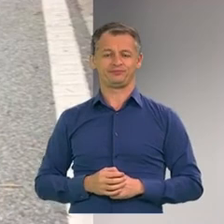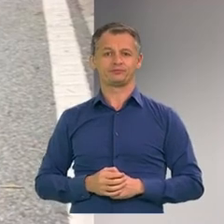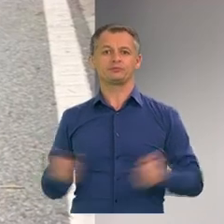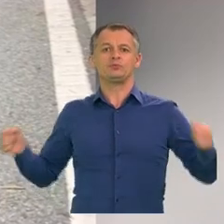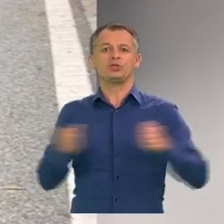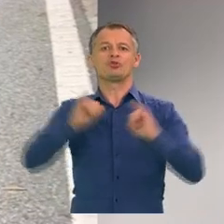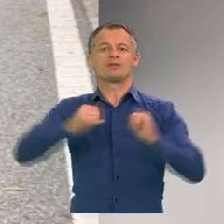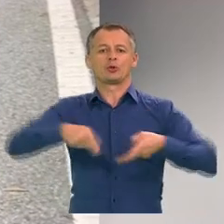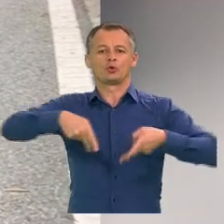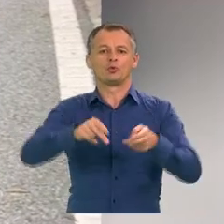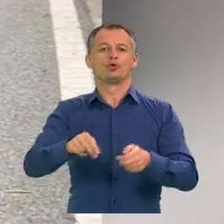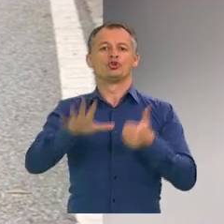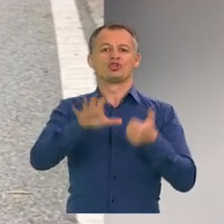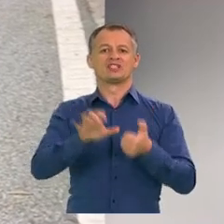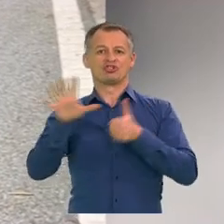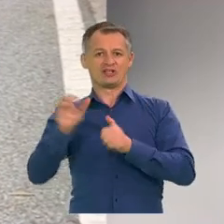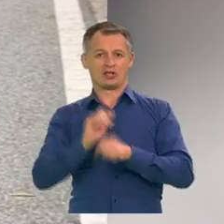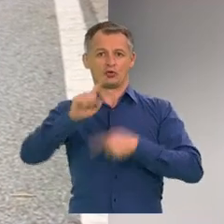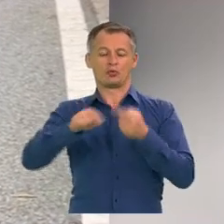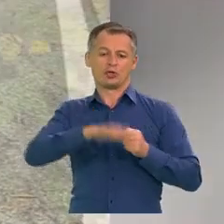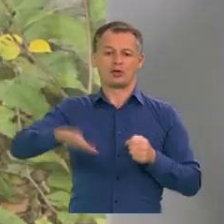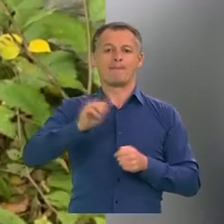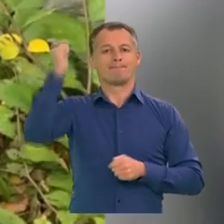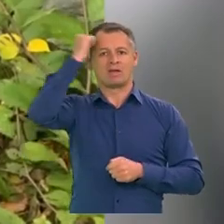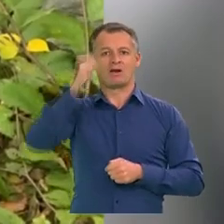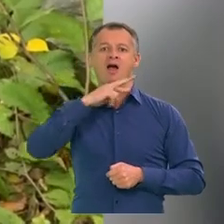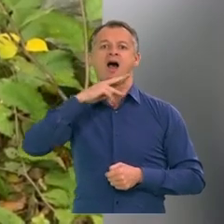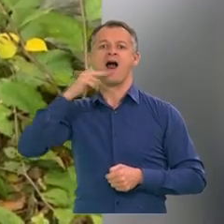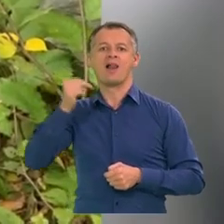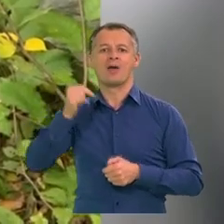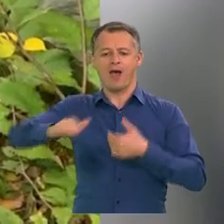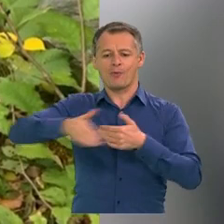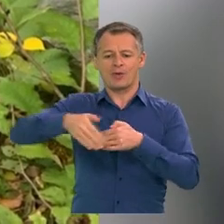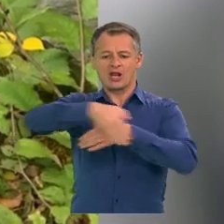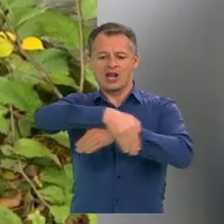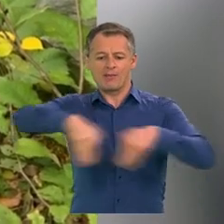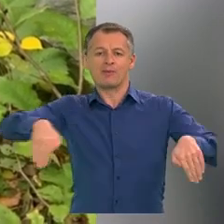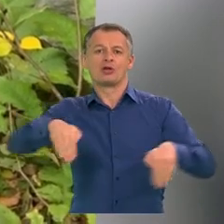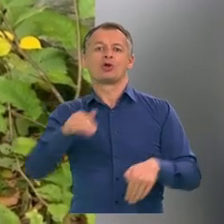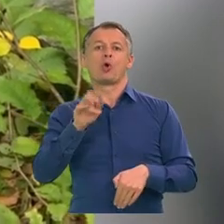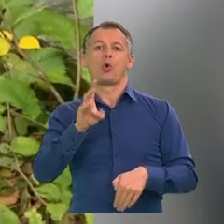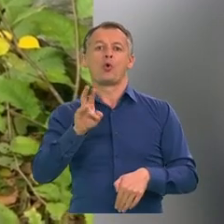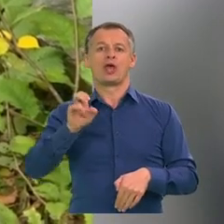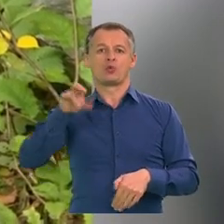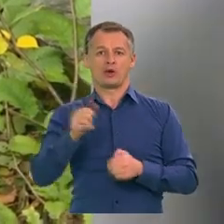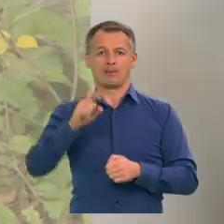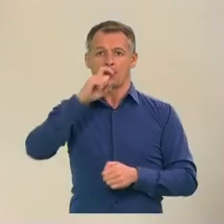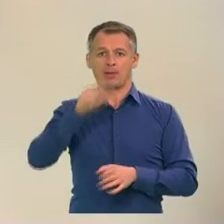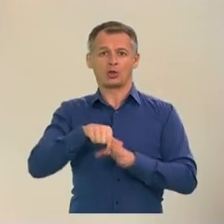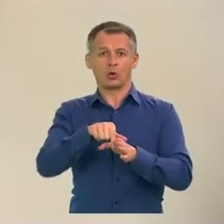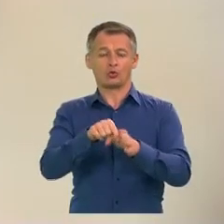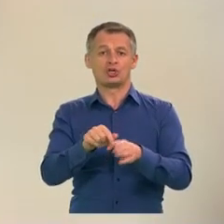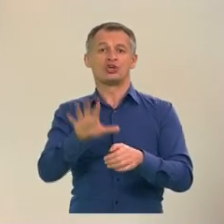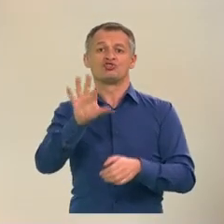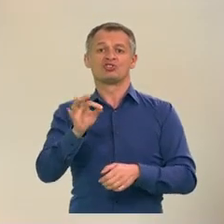Accidentul s-a produs pe DN66, după zona Pietrele Albe, aproape de limita cu județul Hunedoara. Șoferul, un bărbat de 56 de ani